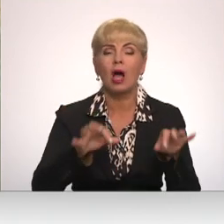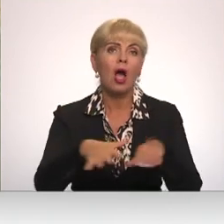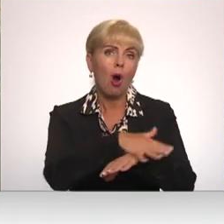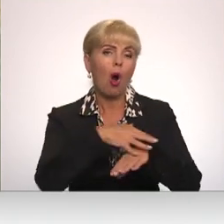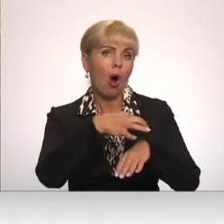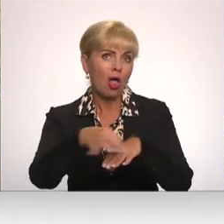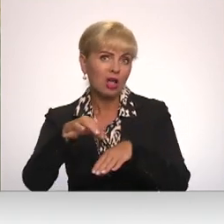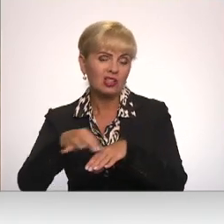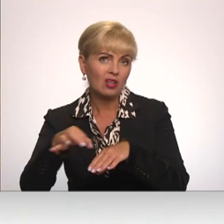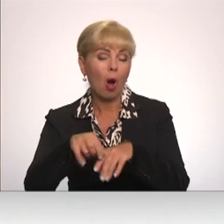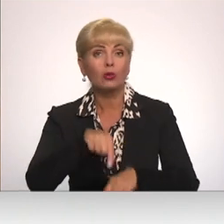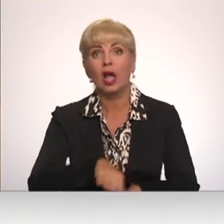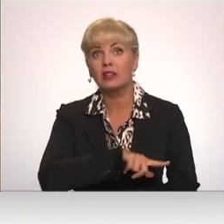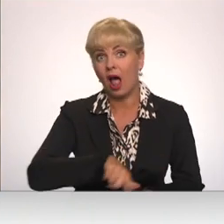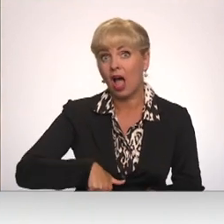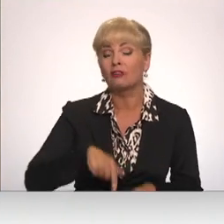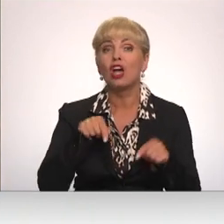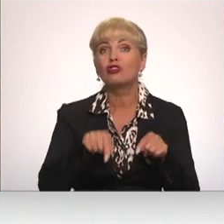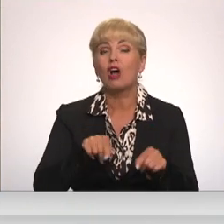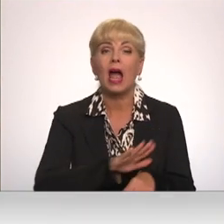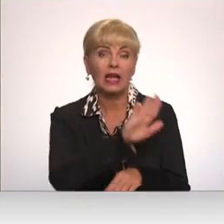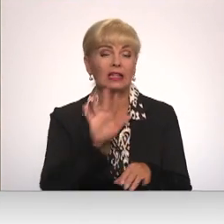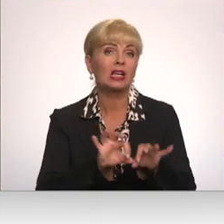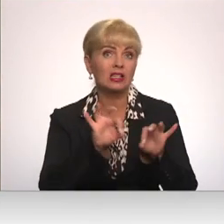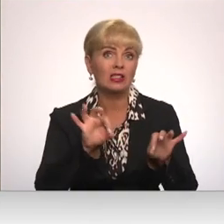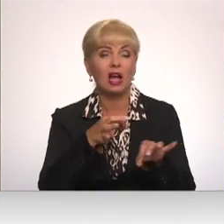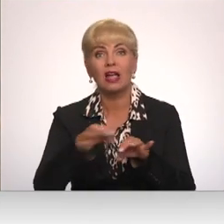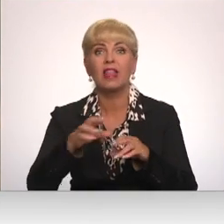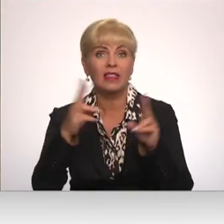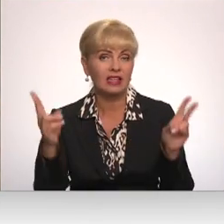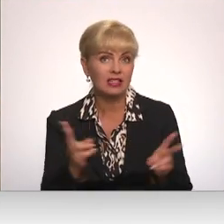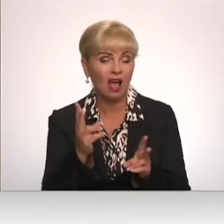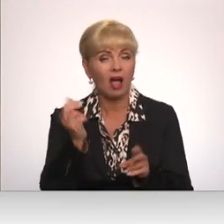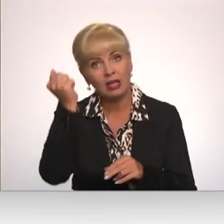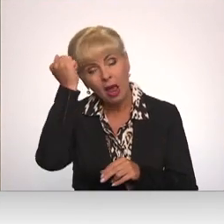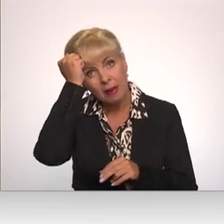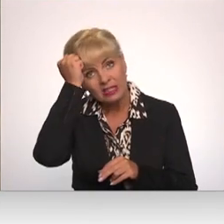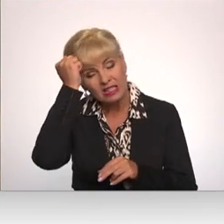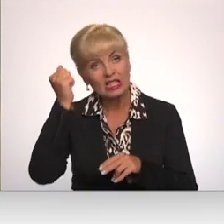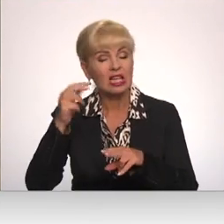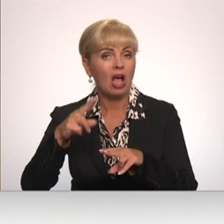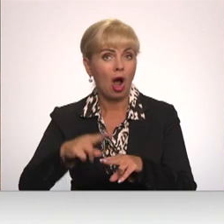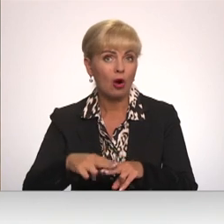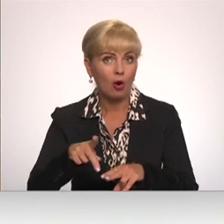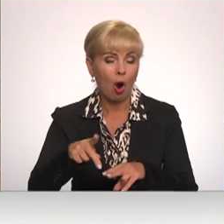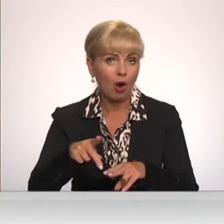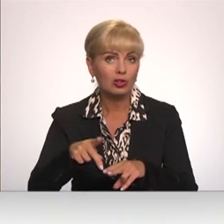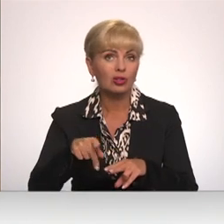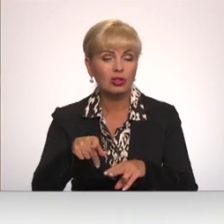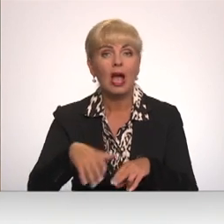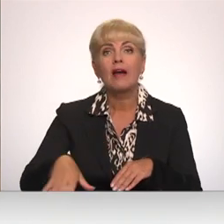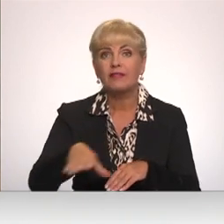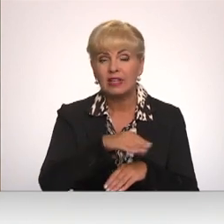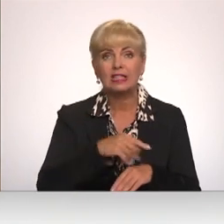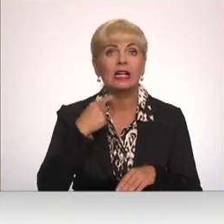Latvijā. Viņa tieši šajā dienā sāka dedzināt visas sinagogas. Un gandrīz visas sinagogas